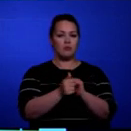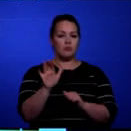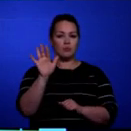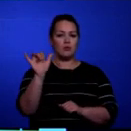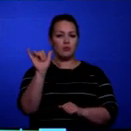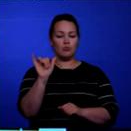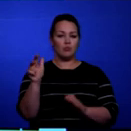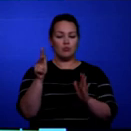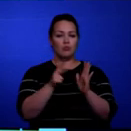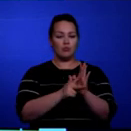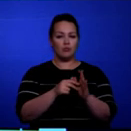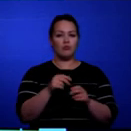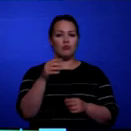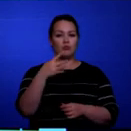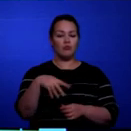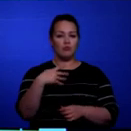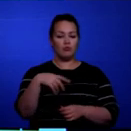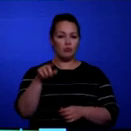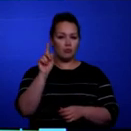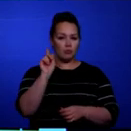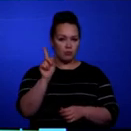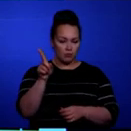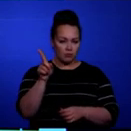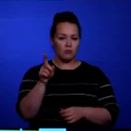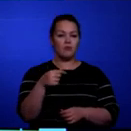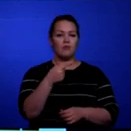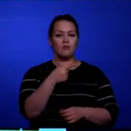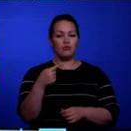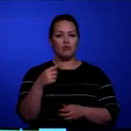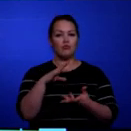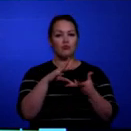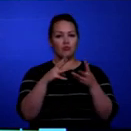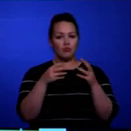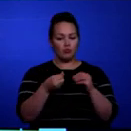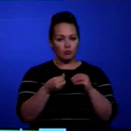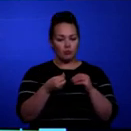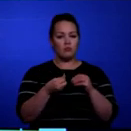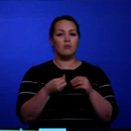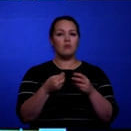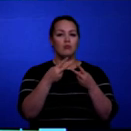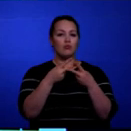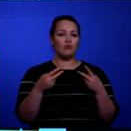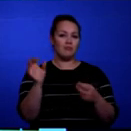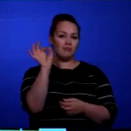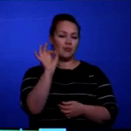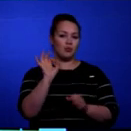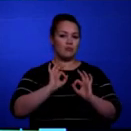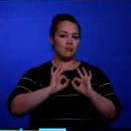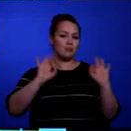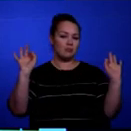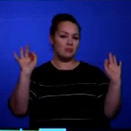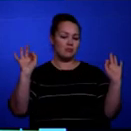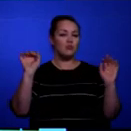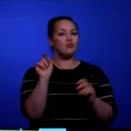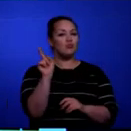840 и 141 вычитаю в результате получаю 0 отлично ну